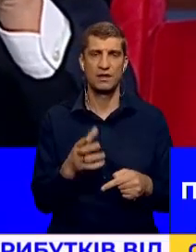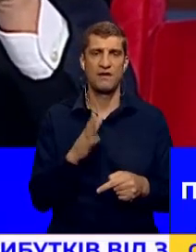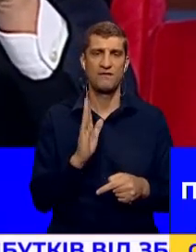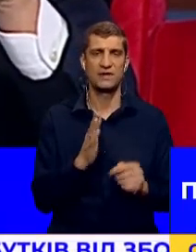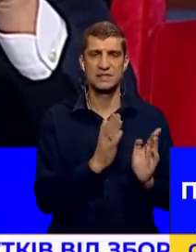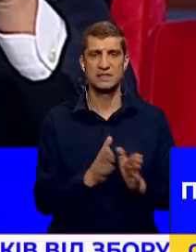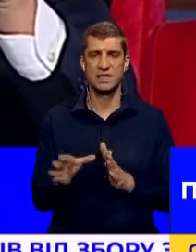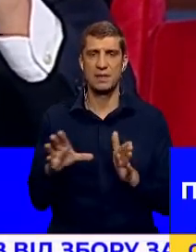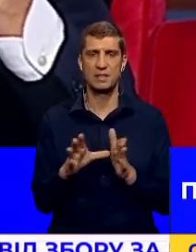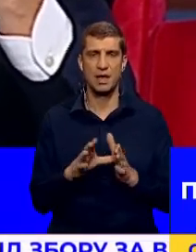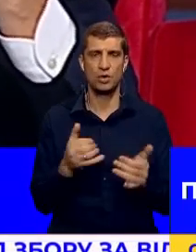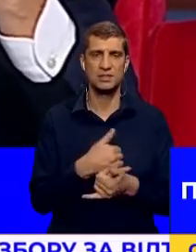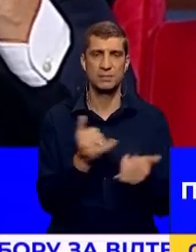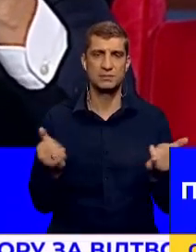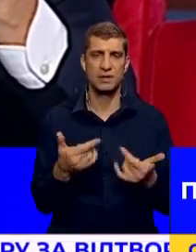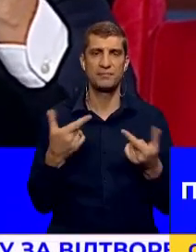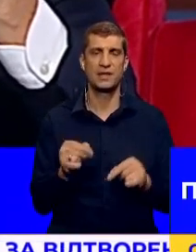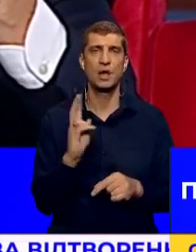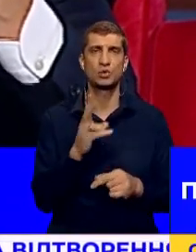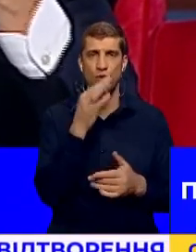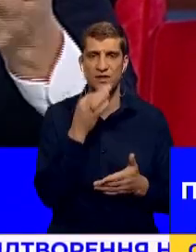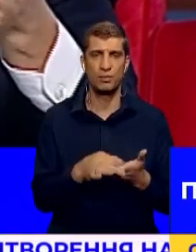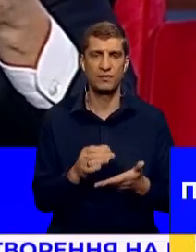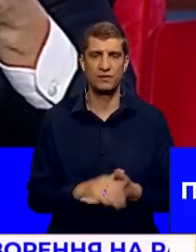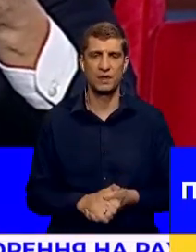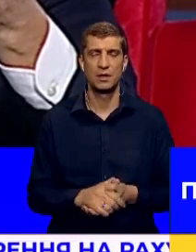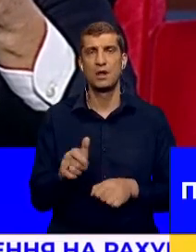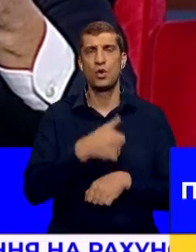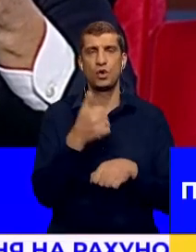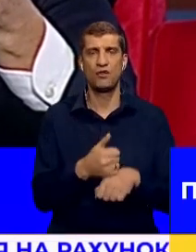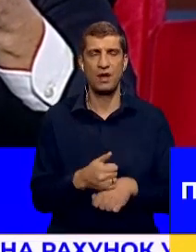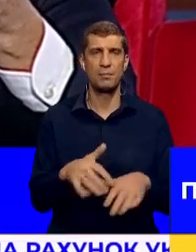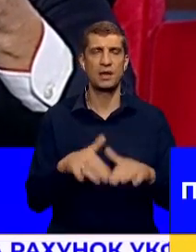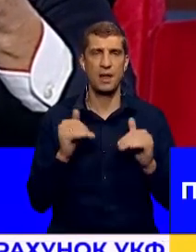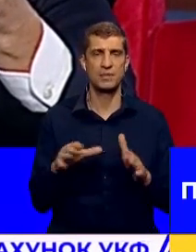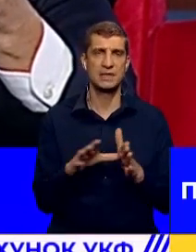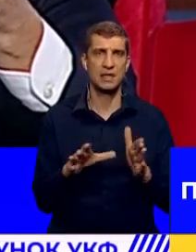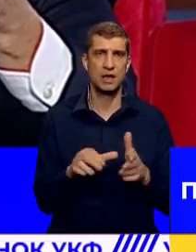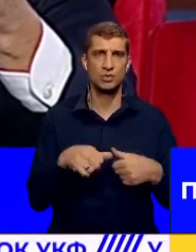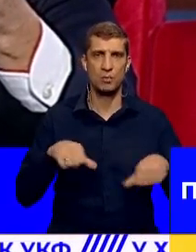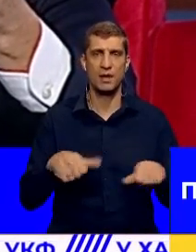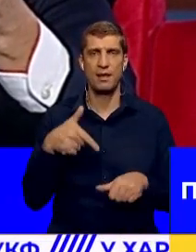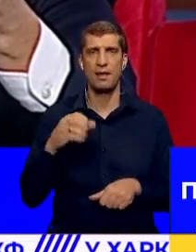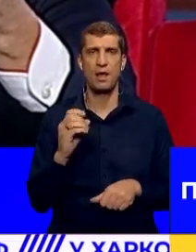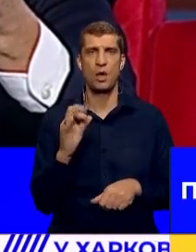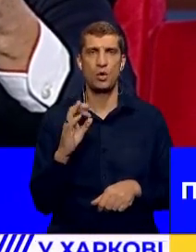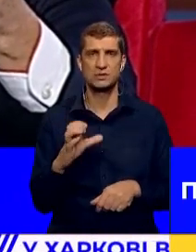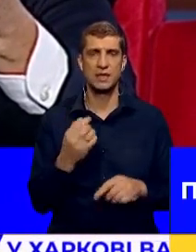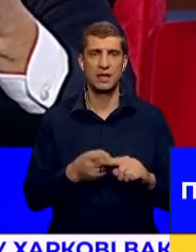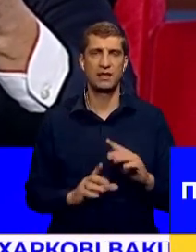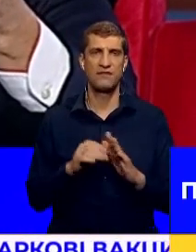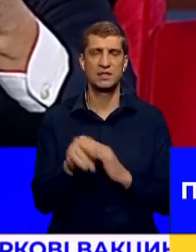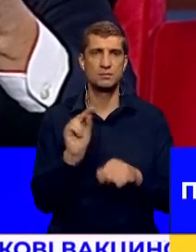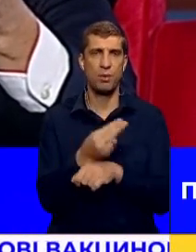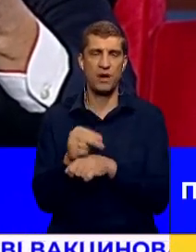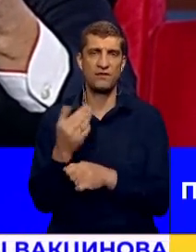системі енергозабезпечення, де хто відповів? Голова парламентського енергетичного комітету Герус, який вніс поправки. Хіба